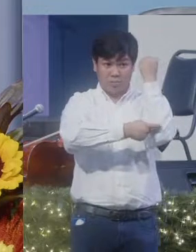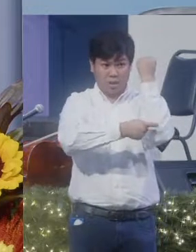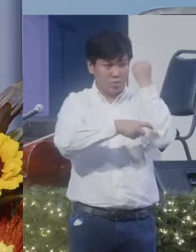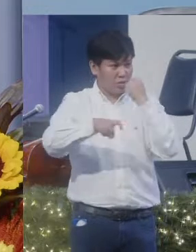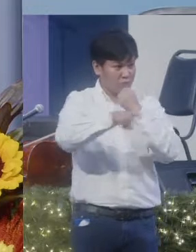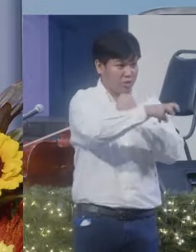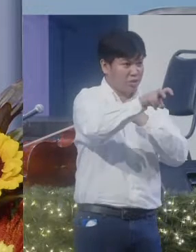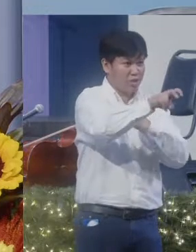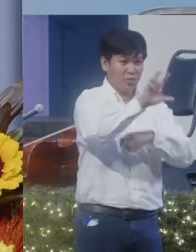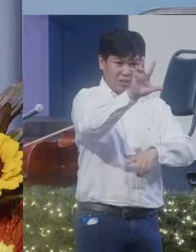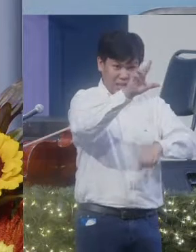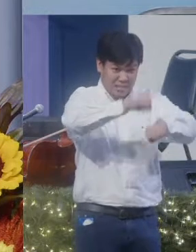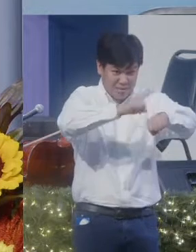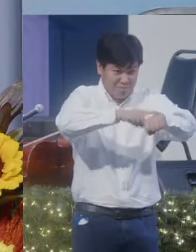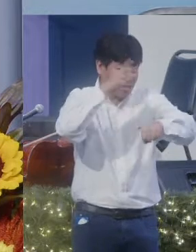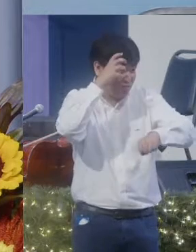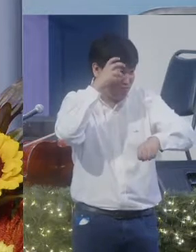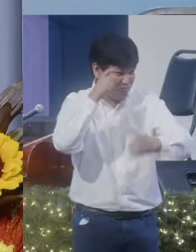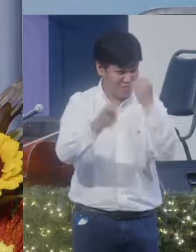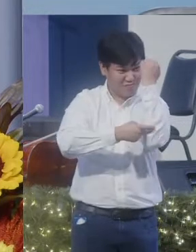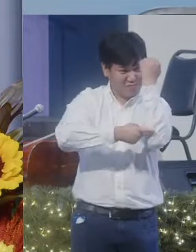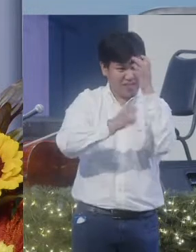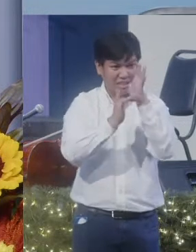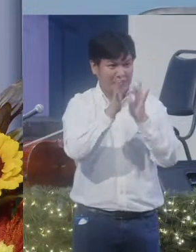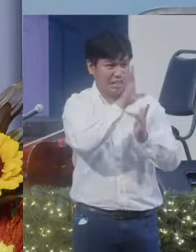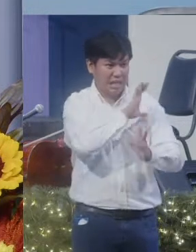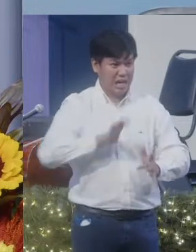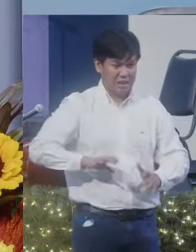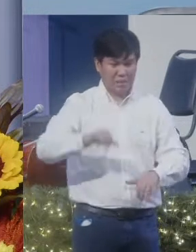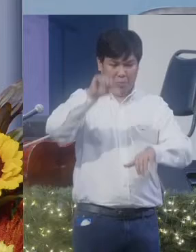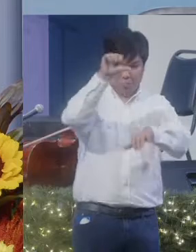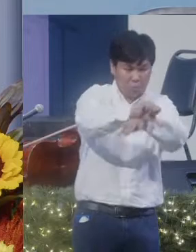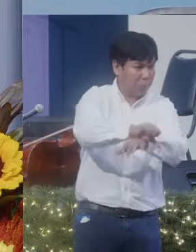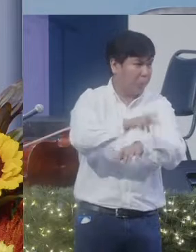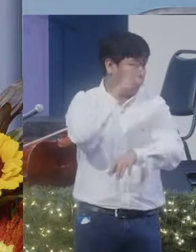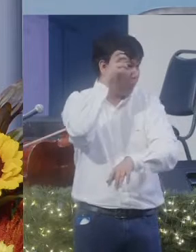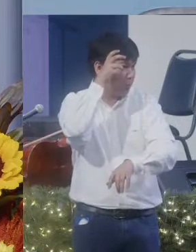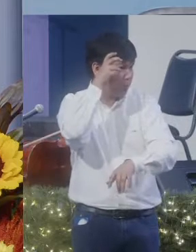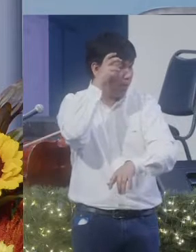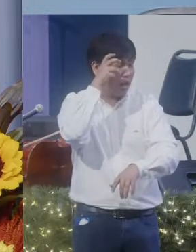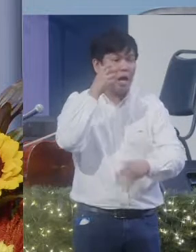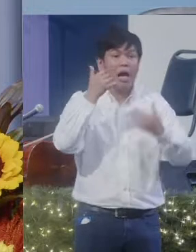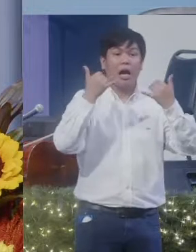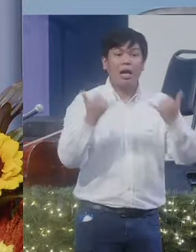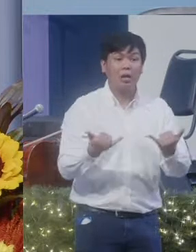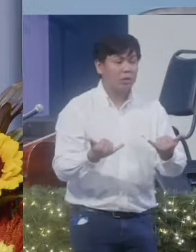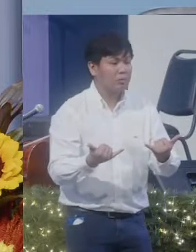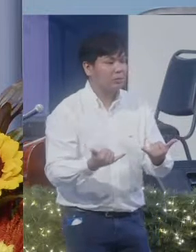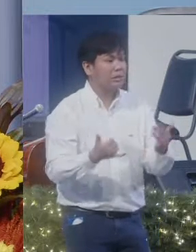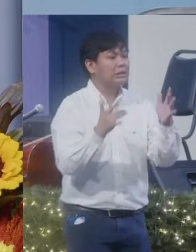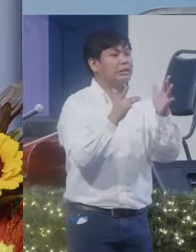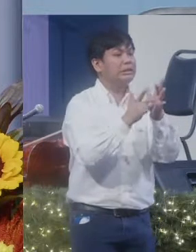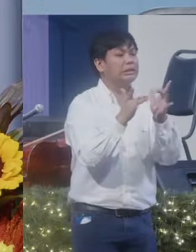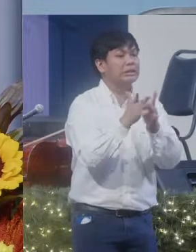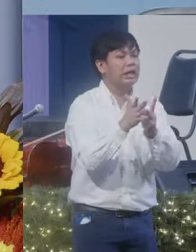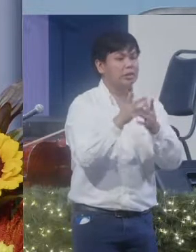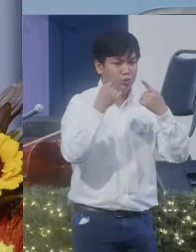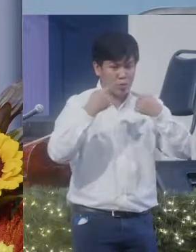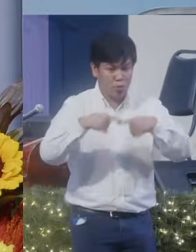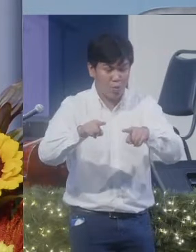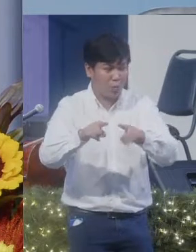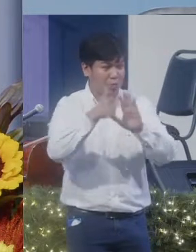no? "And a report about him went out through all the surrounding country, and he taught it in